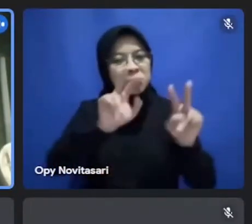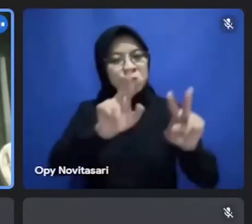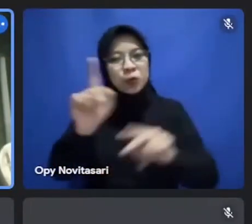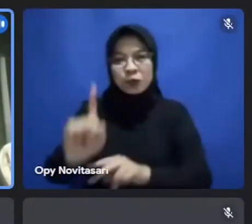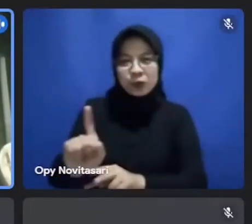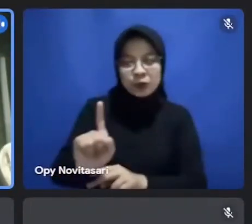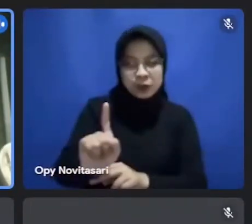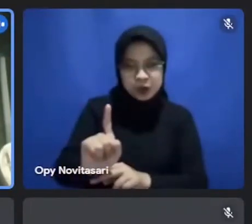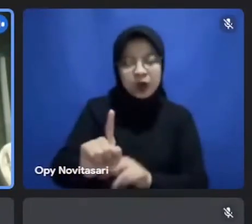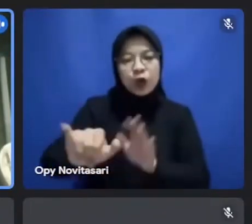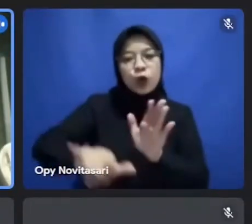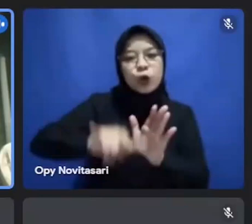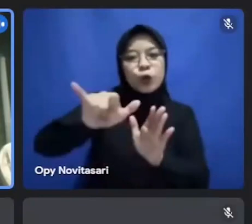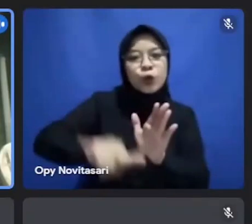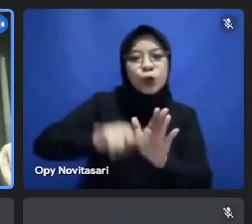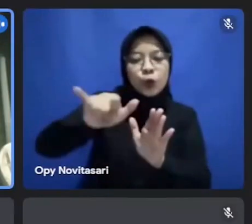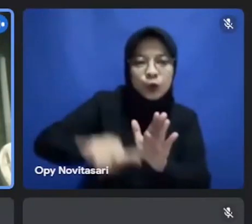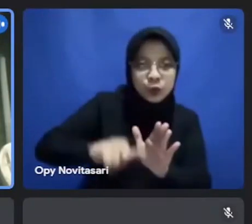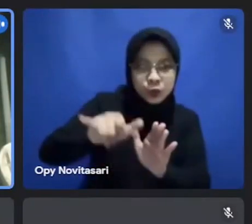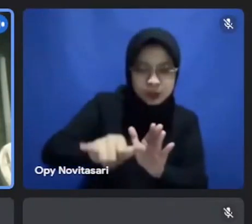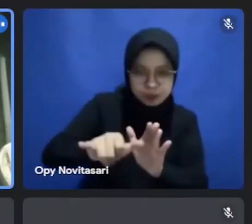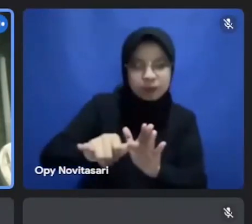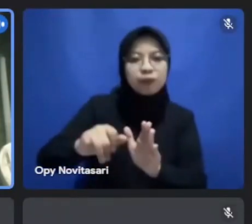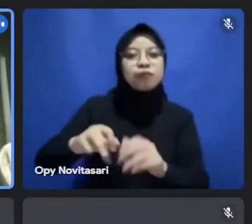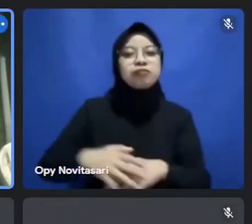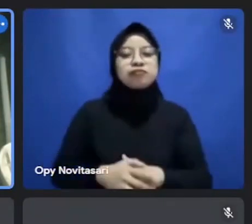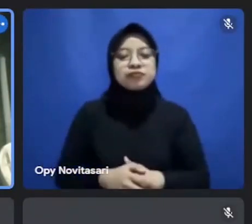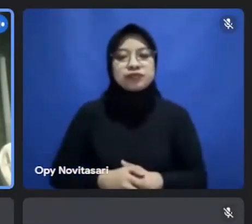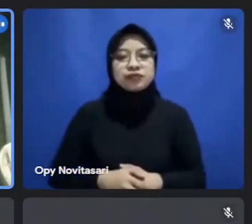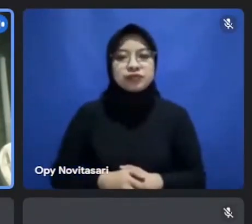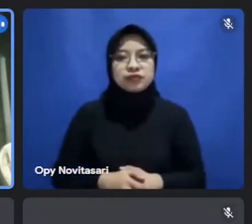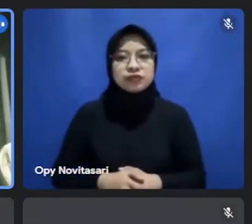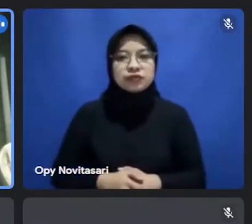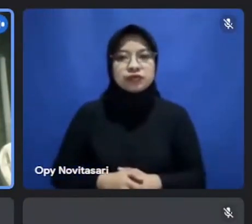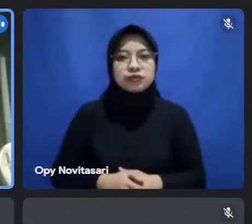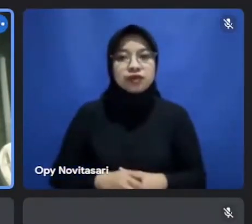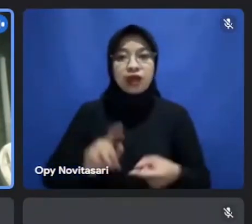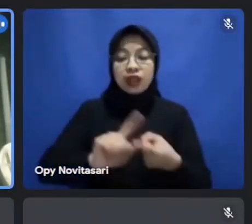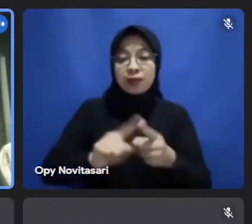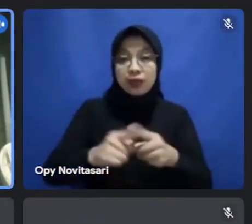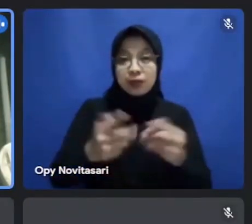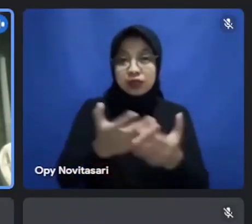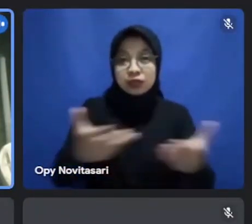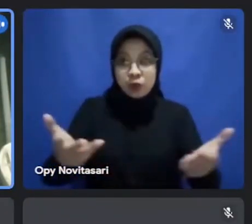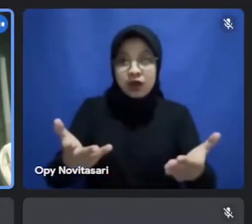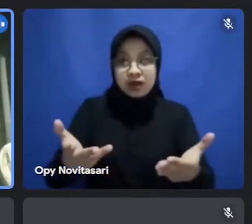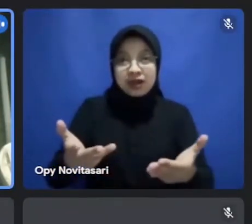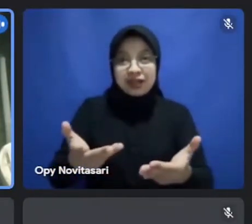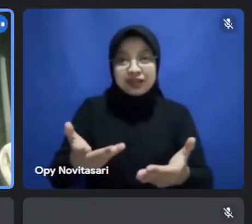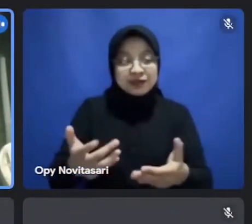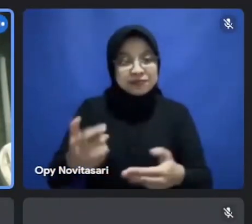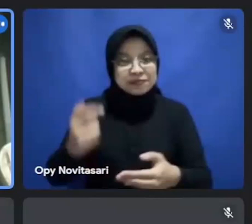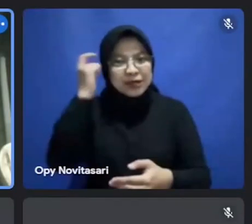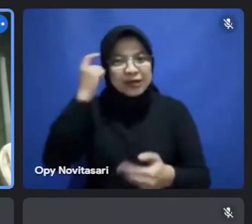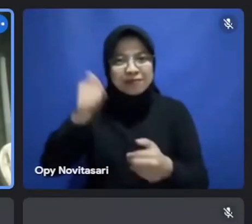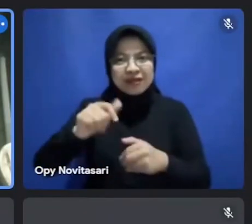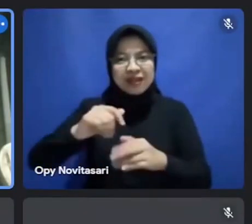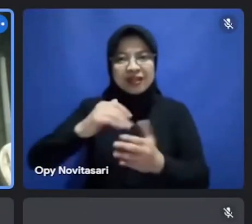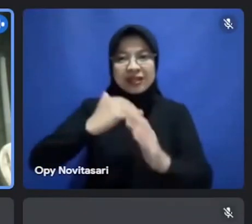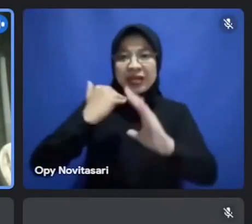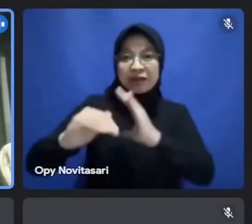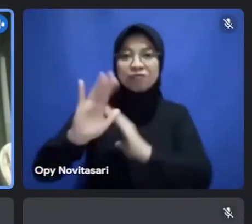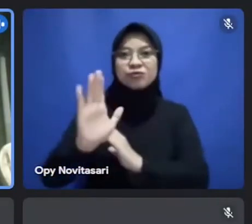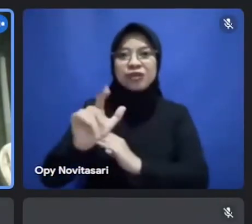menyaksikan di kanal YouTube Oktober meeting contemporary music and musicians teman-teman sudah saya pikir sudah mendapatkan